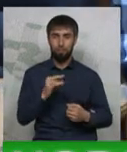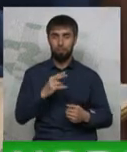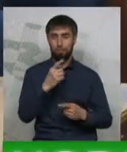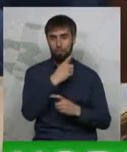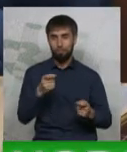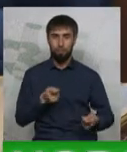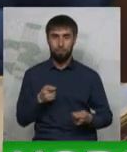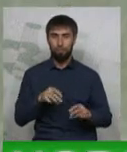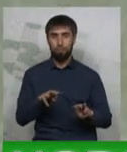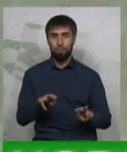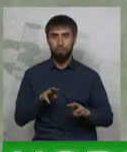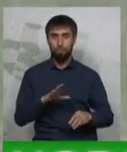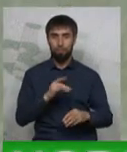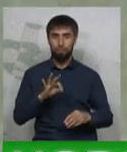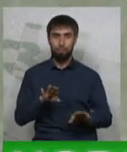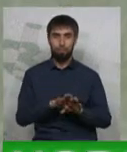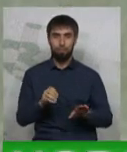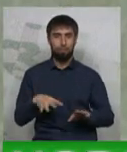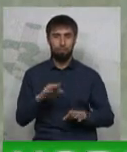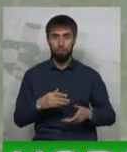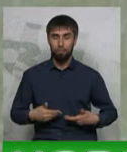призвал руководителей министерств, ведомств, а также всех